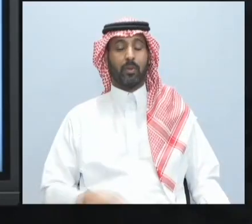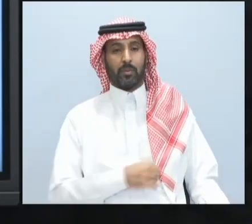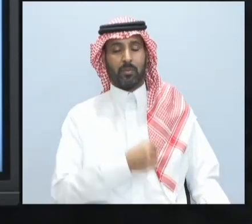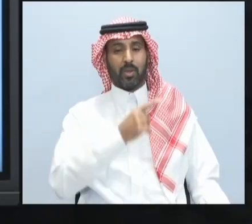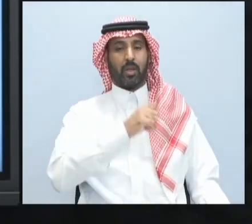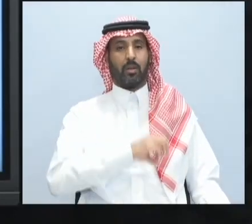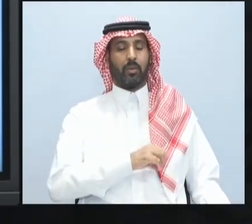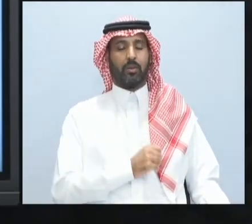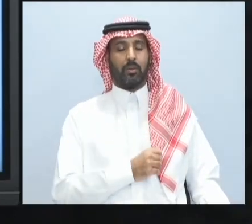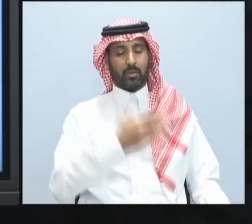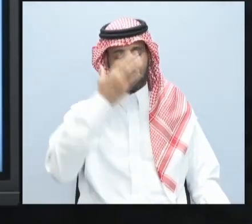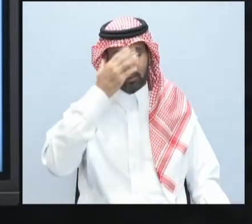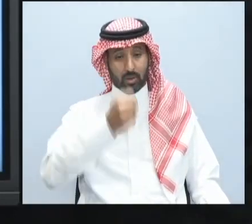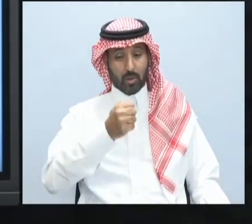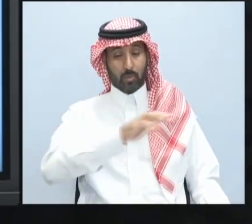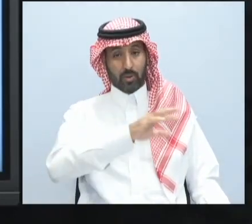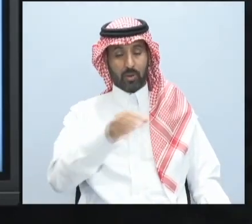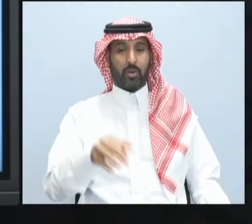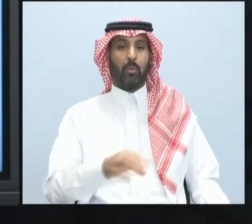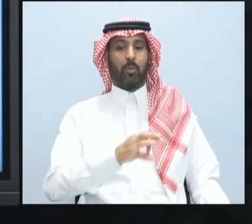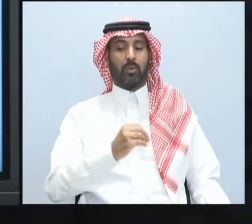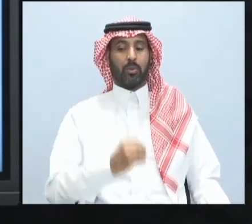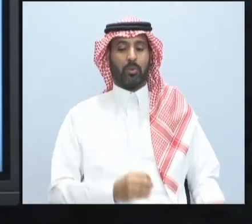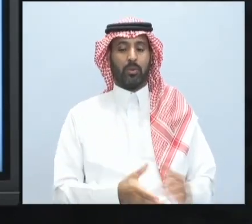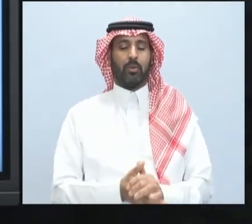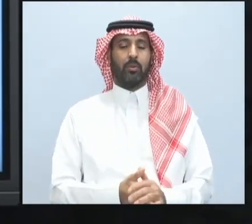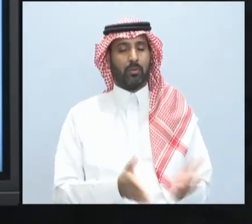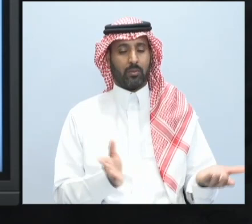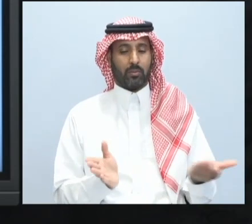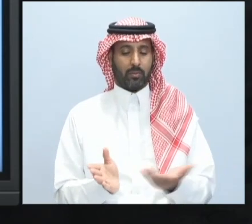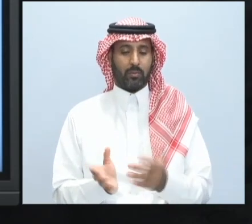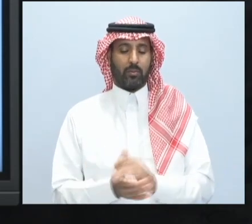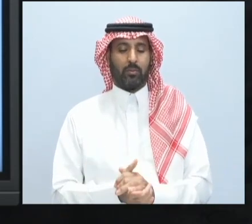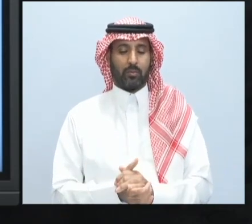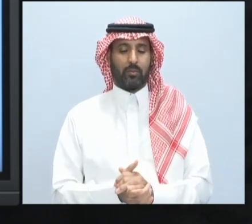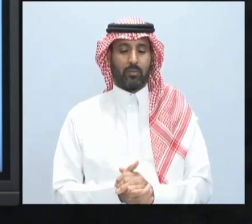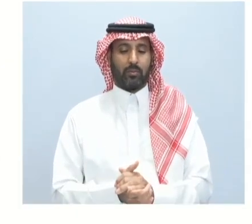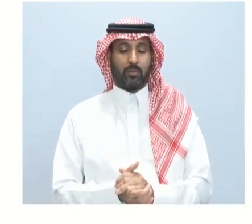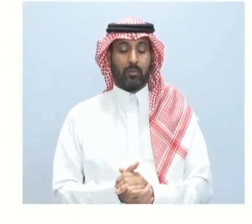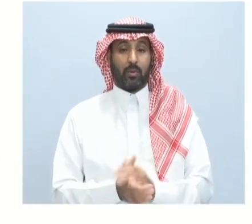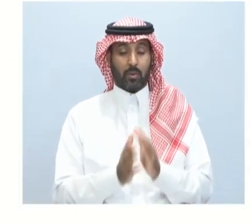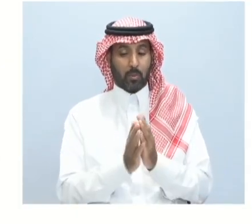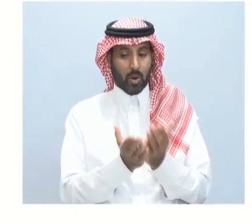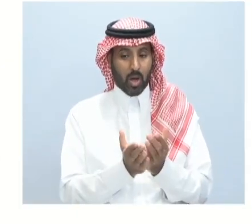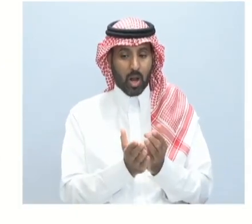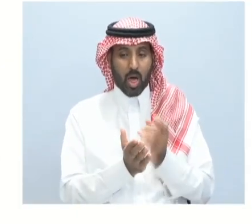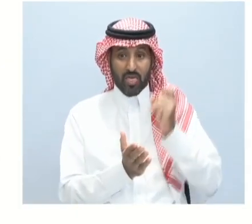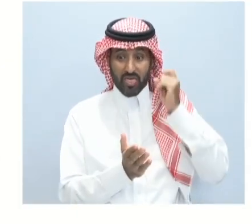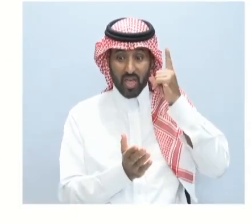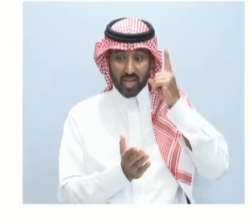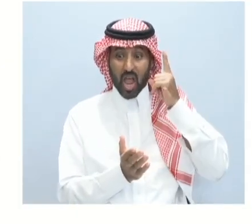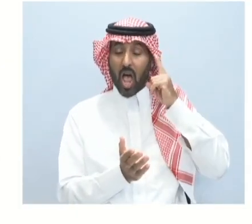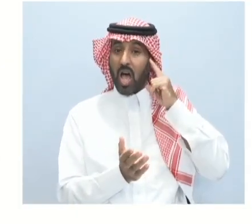بسم الله الرحمن الرحيم السلام عليكم ورحمه الله وبركاته مرحبا بكم اعزائي الطلاب والطالبات في مقرر الذكاء الاصطناعي